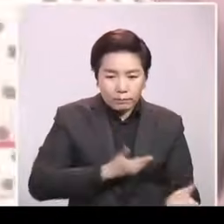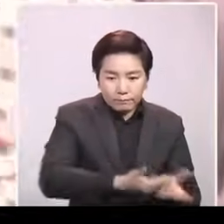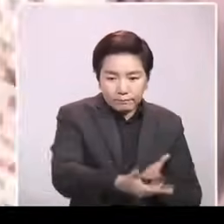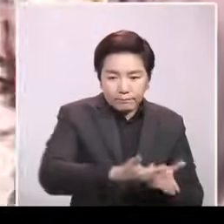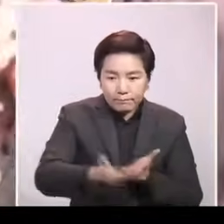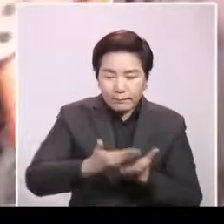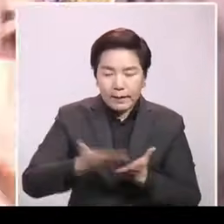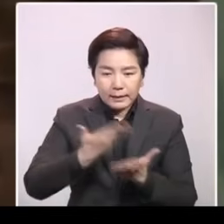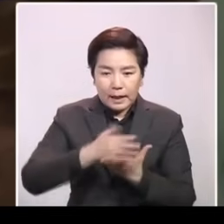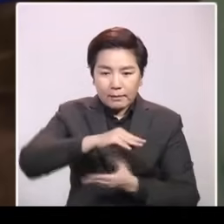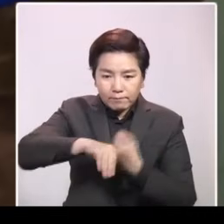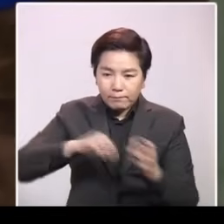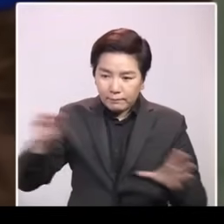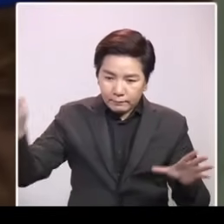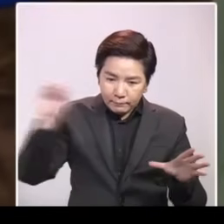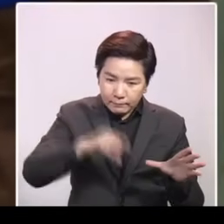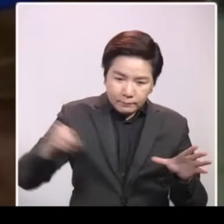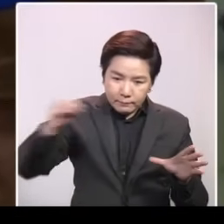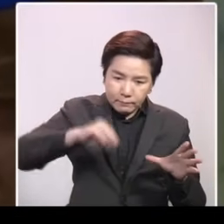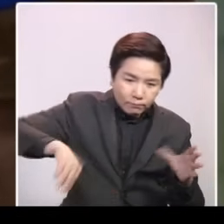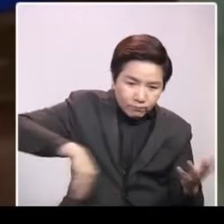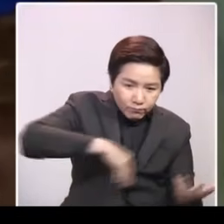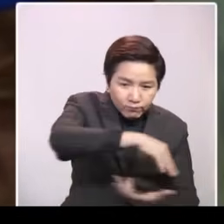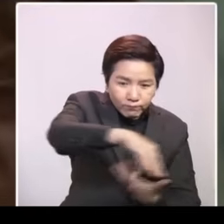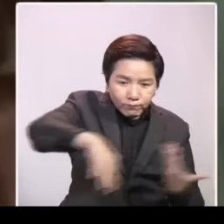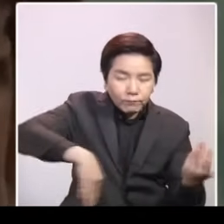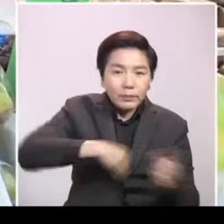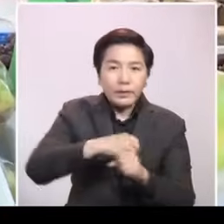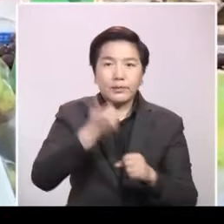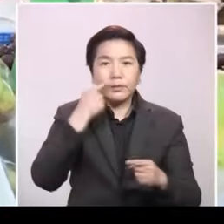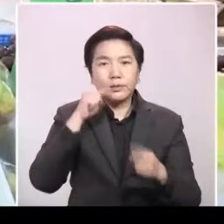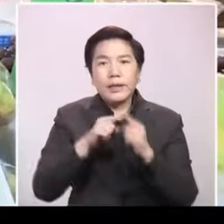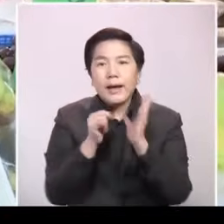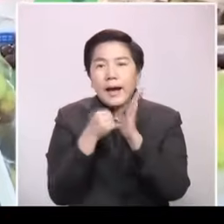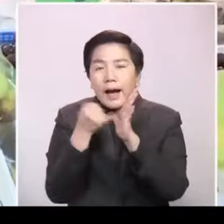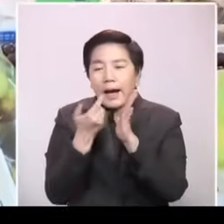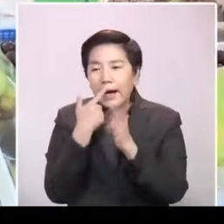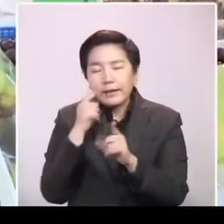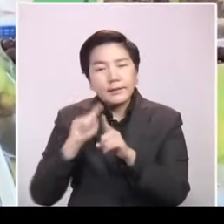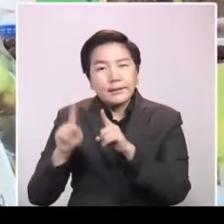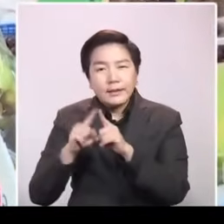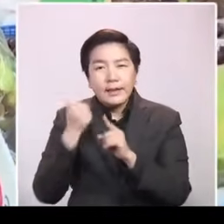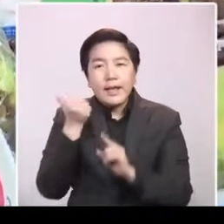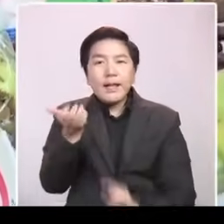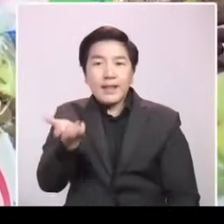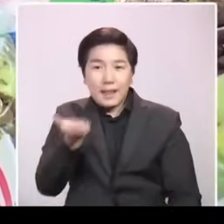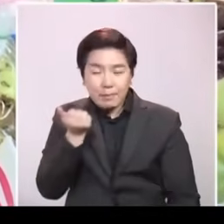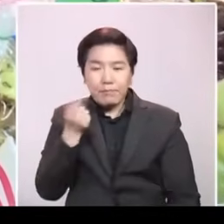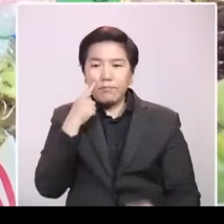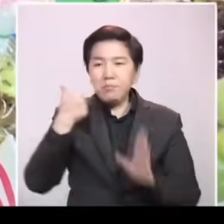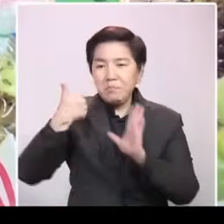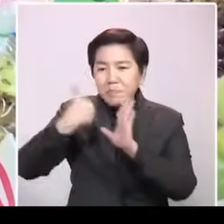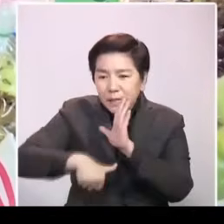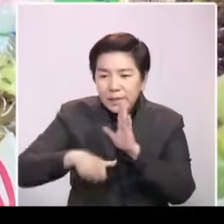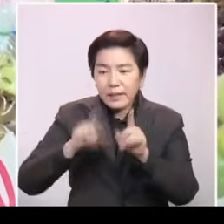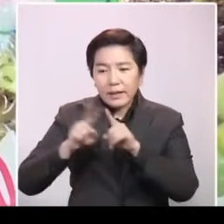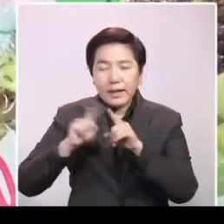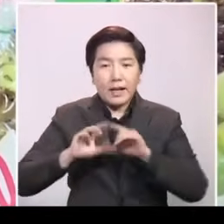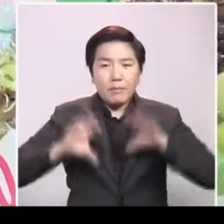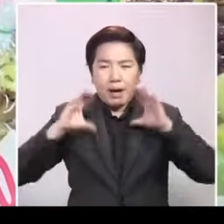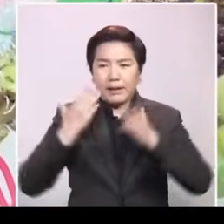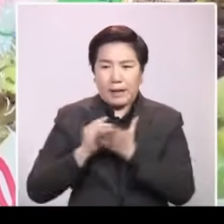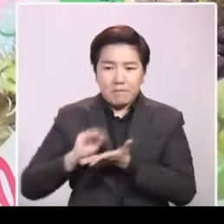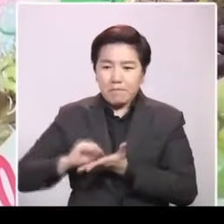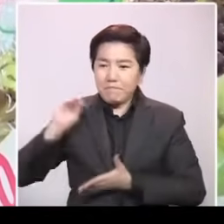ใช้สอยให้เม็ดเงินเนี่ยเข้าสู่ระบบเพิ่มขึ้นอย่างเช่น Easy Ereceiveและมาตรการทางภาษีต่างๆซึ่งรัฐไม่ต้อง